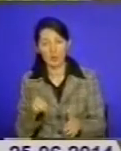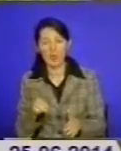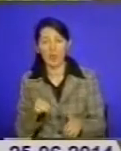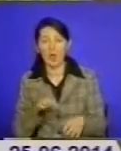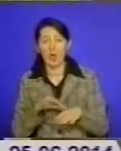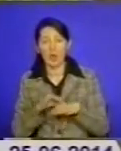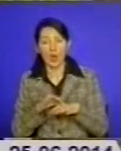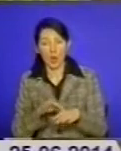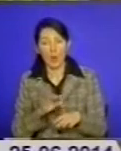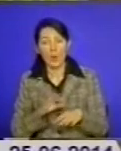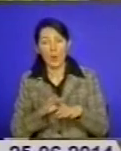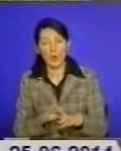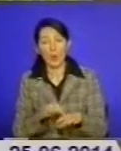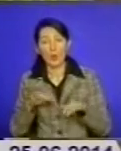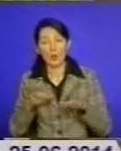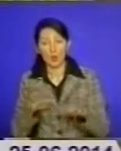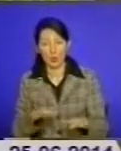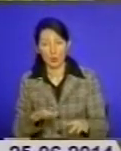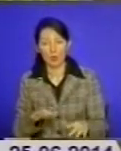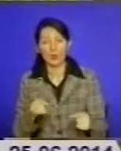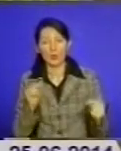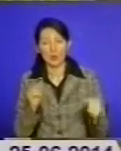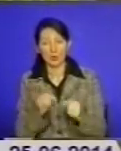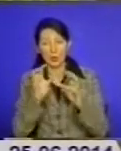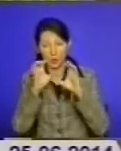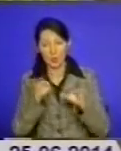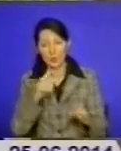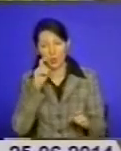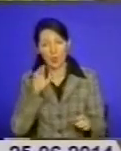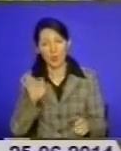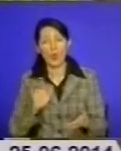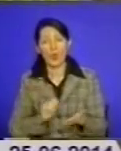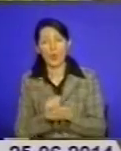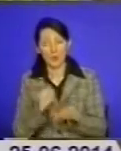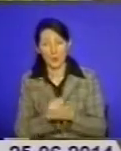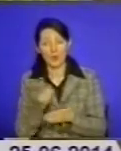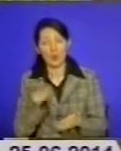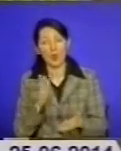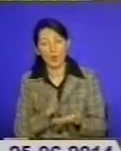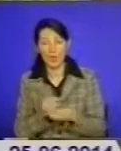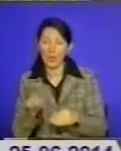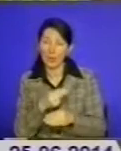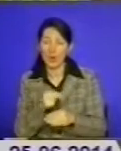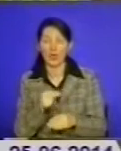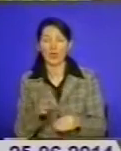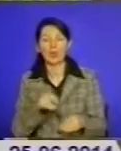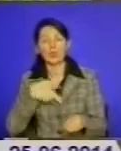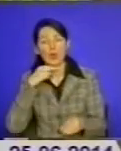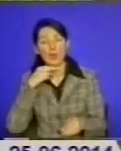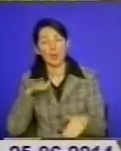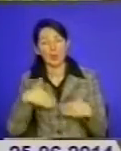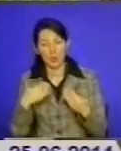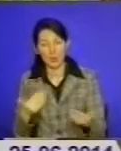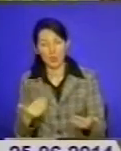згідно закону про регуляторну політику України, воно було оприлюднене, до нього є правки, були правки, зауваження, пропозиції. І